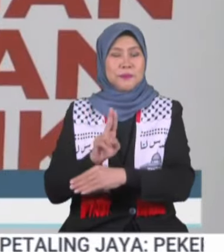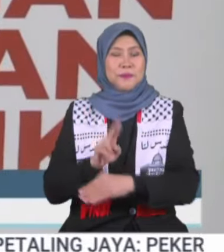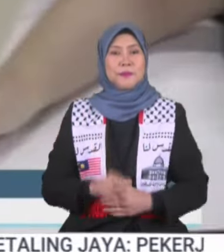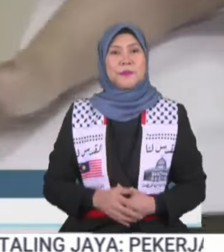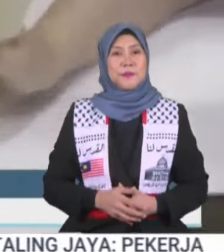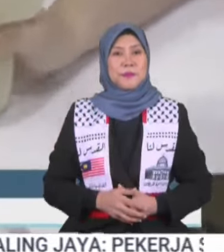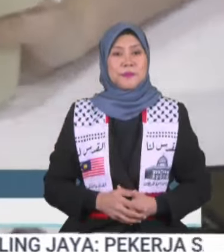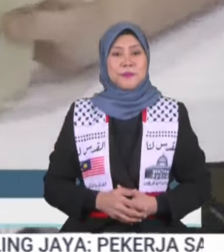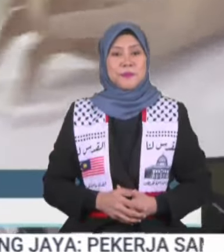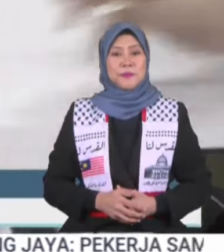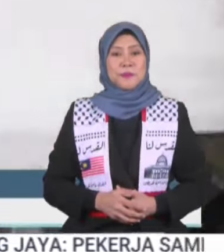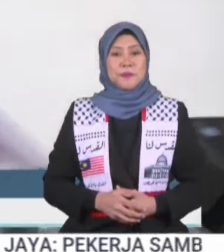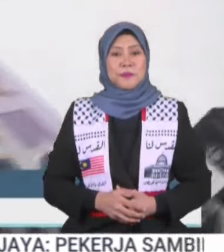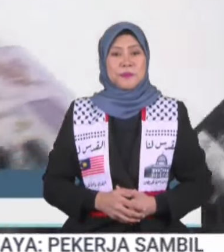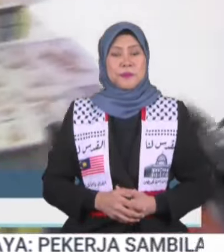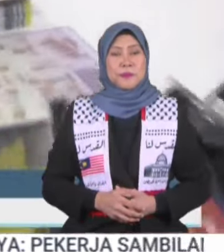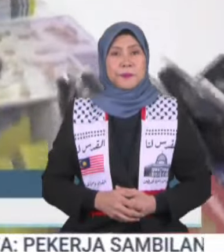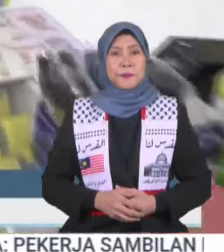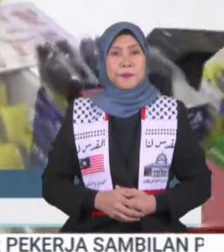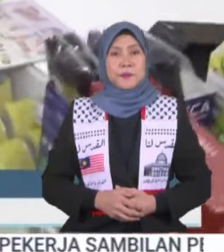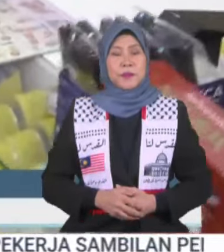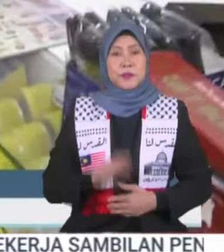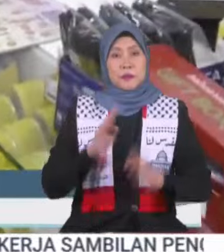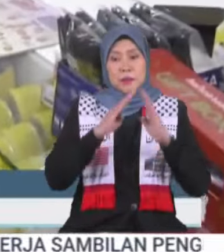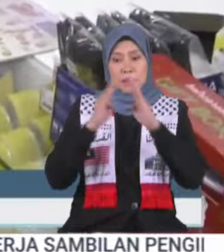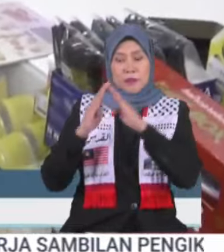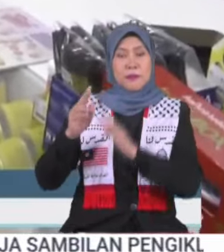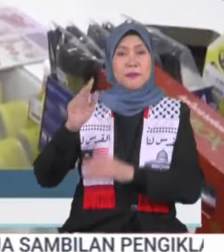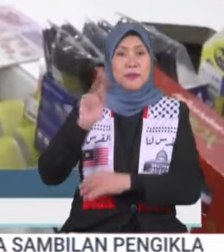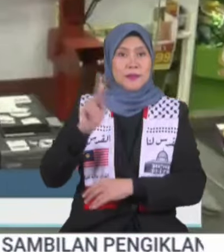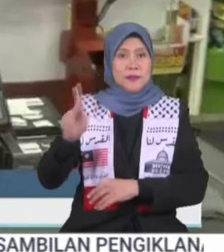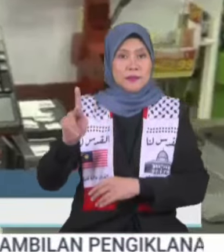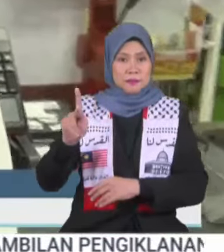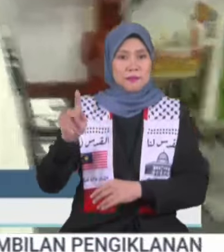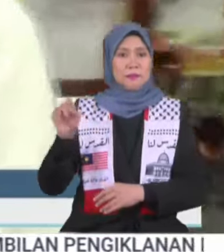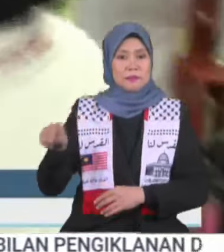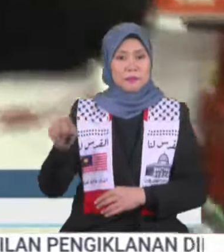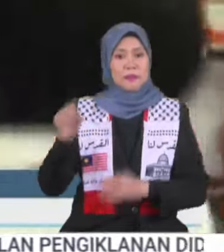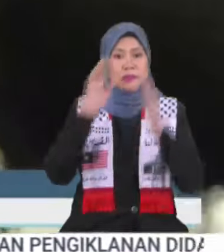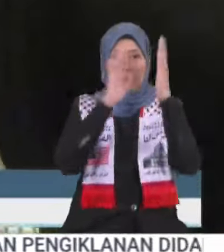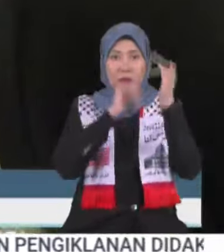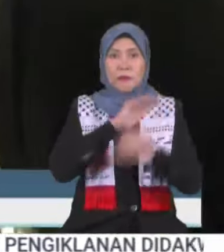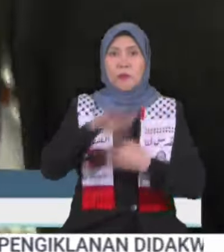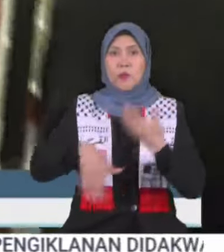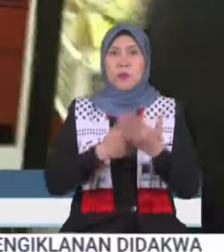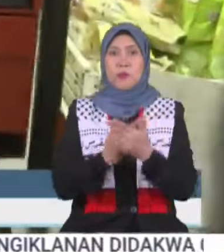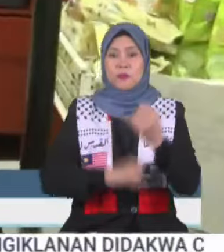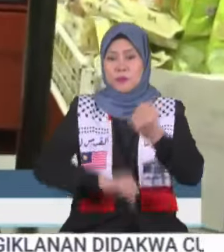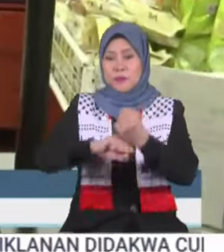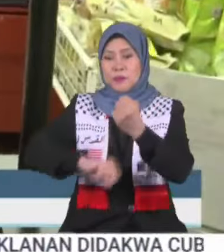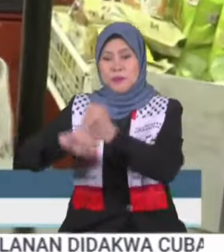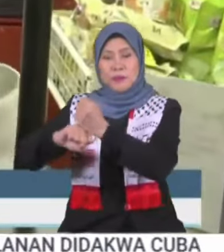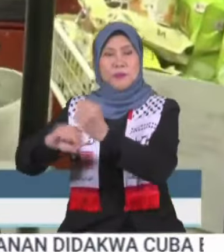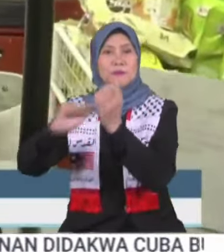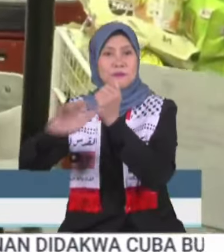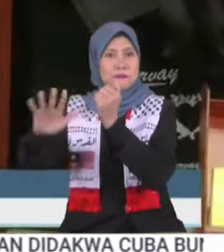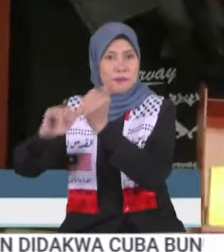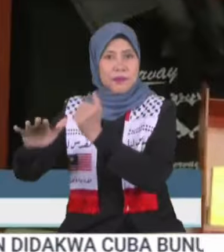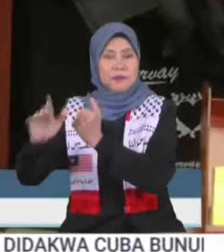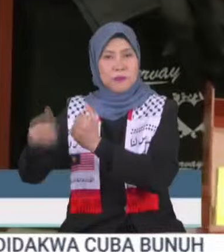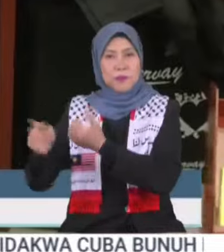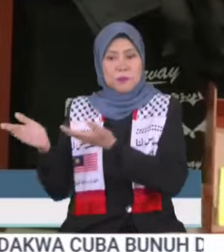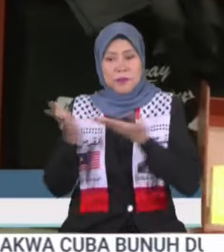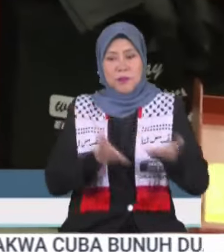plastik justeru Mayor bandaraya Kota Kinabalu Datuk Dr Sabin Samita berharap semua pihak terus menyokong kempen berkenaan dengan